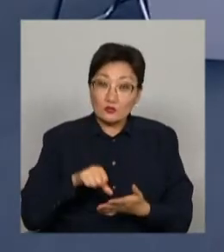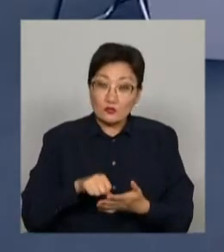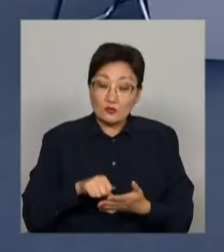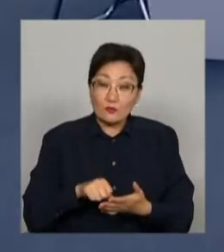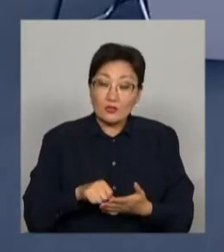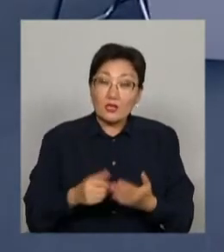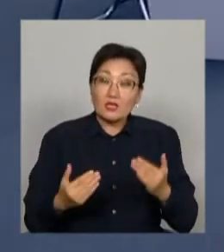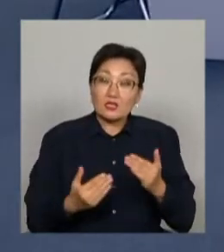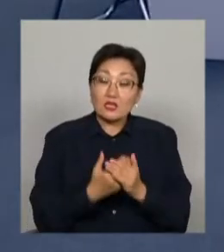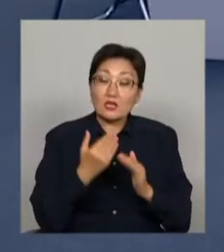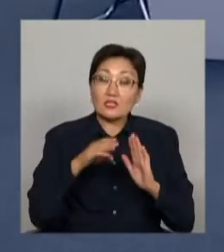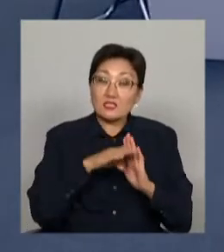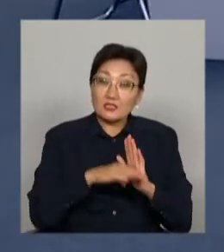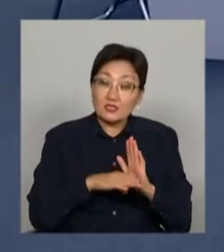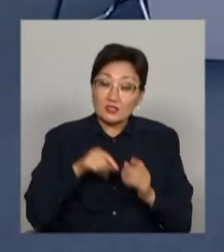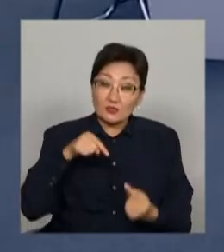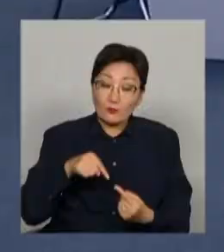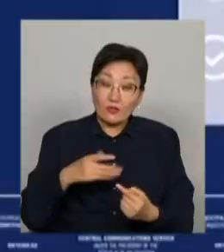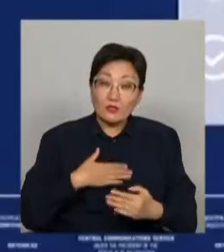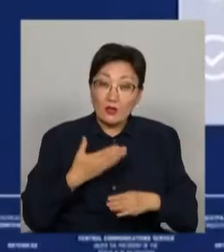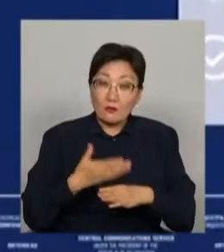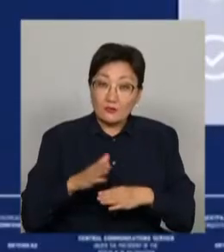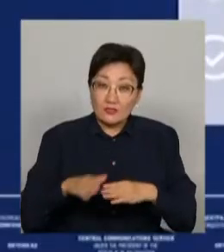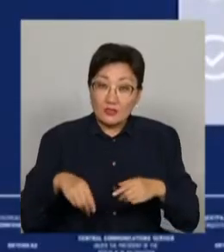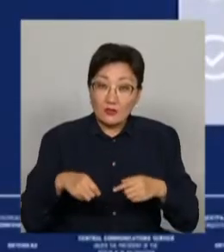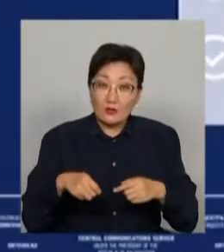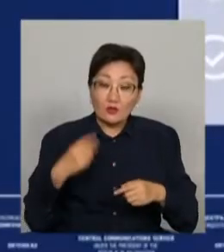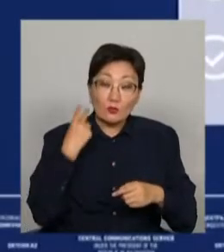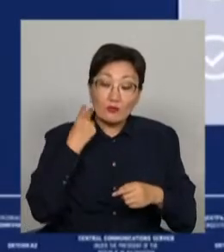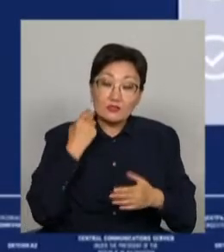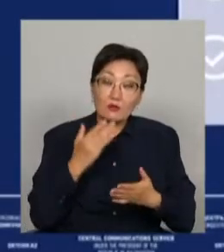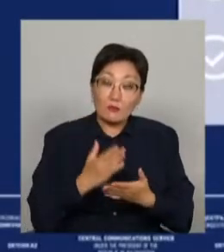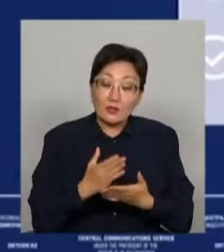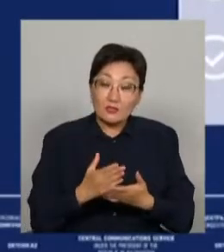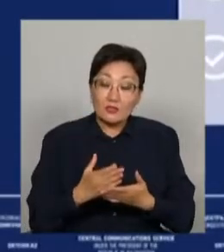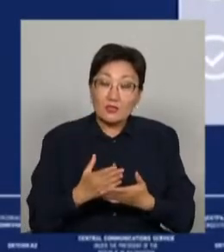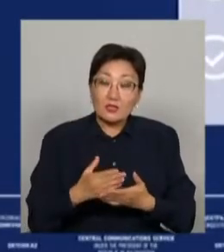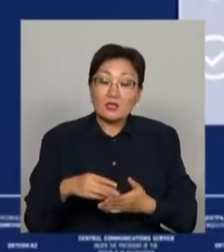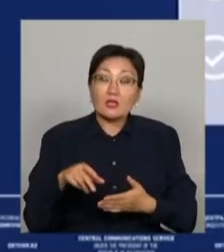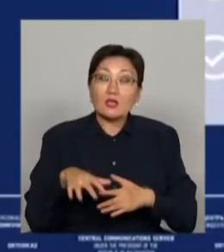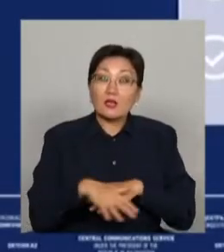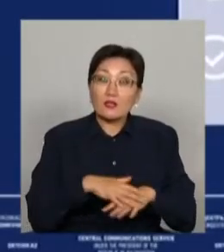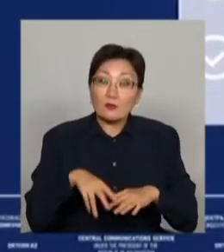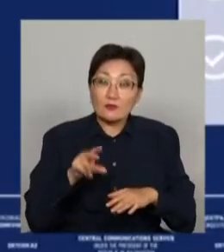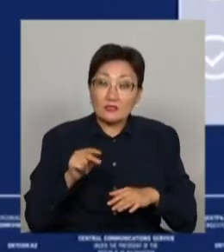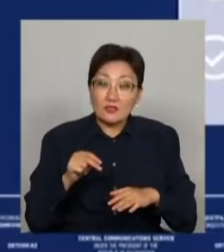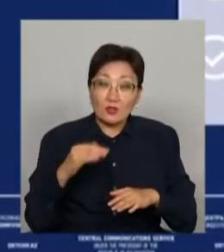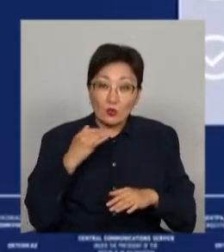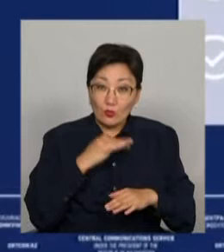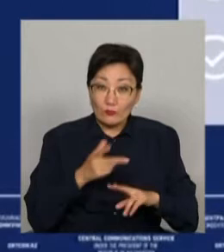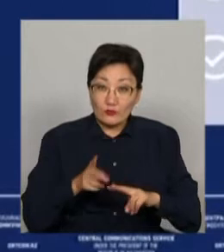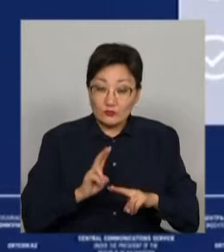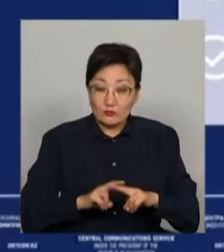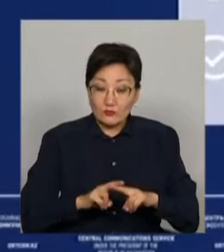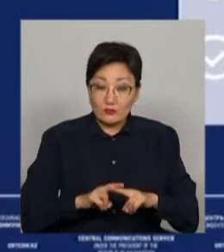жаңа статистика бойынша бізде кредиттік берешегі бар халықтың саны едәуір. Біраз содан соң бізді